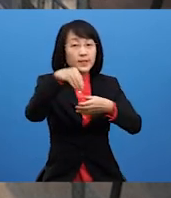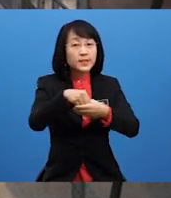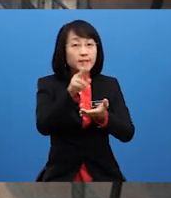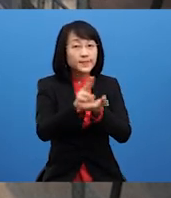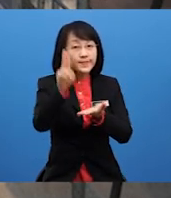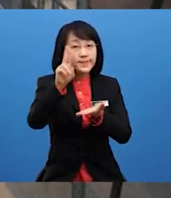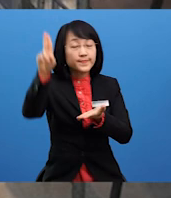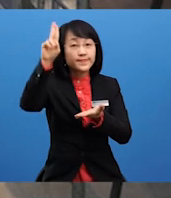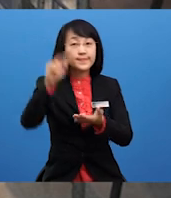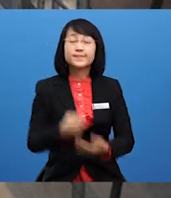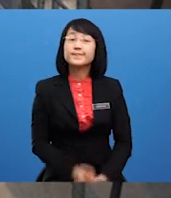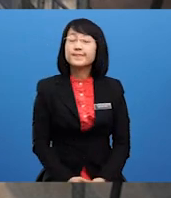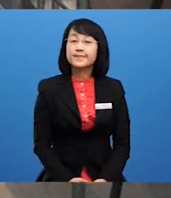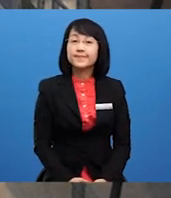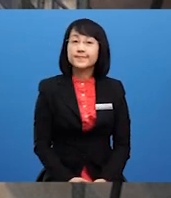pengajian tinggi.